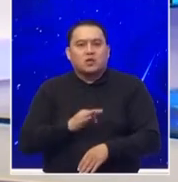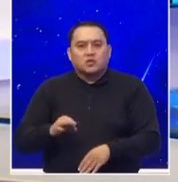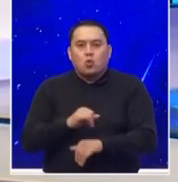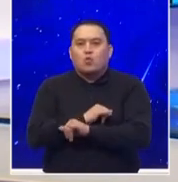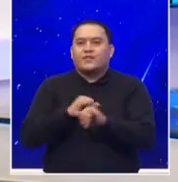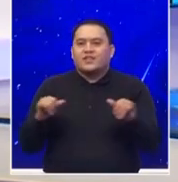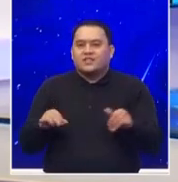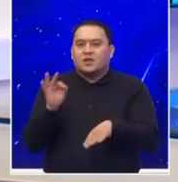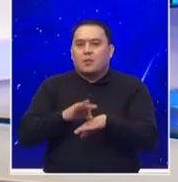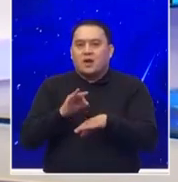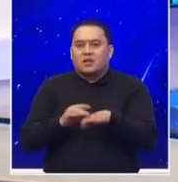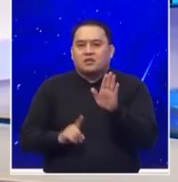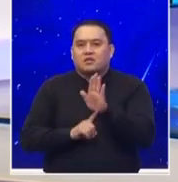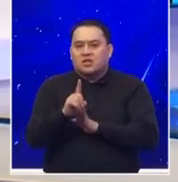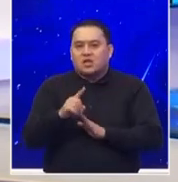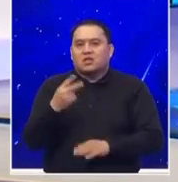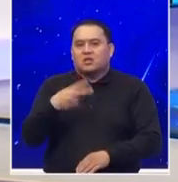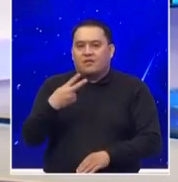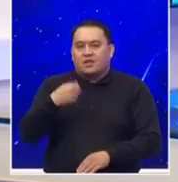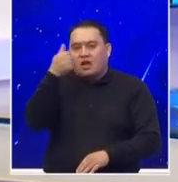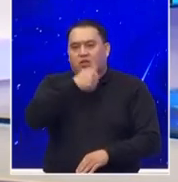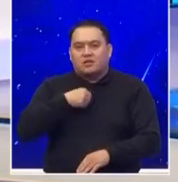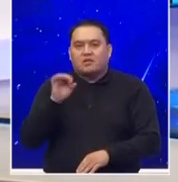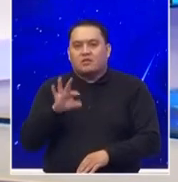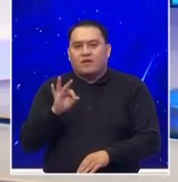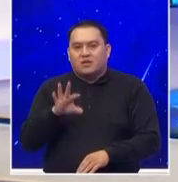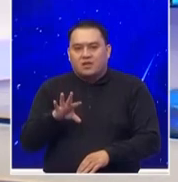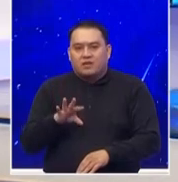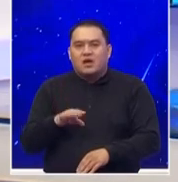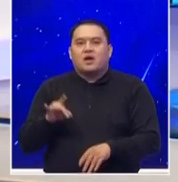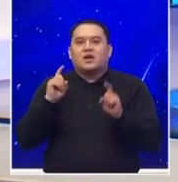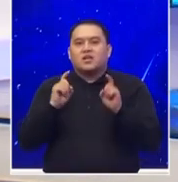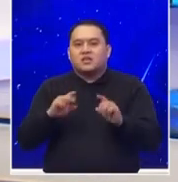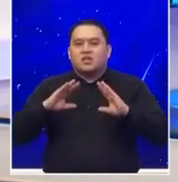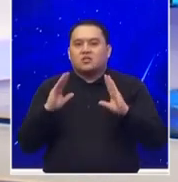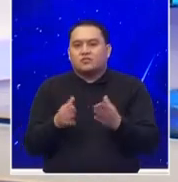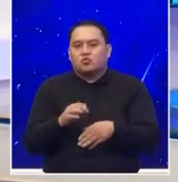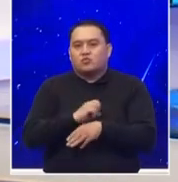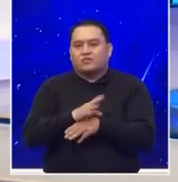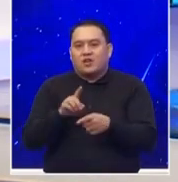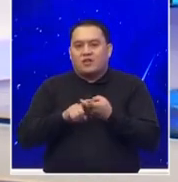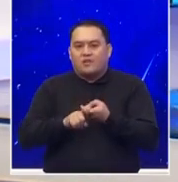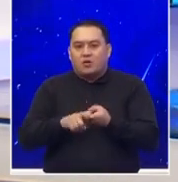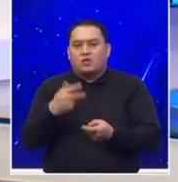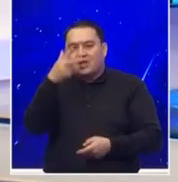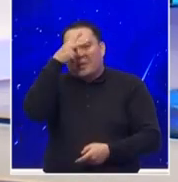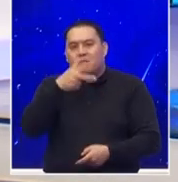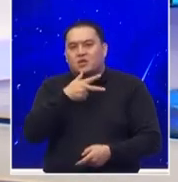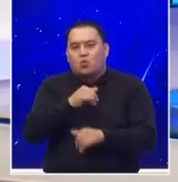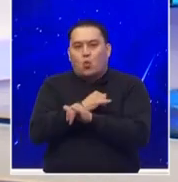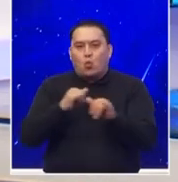области. Рост заболеваемости в ЖТСУ начался с октября 2020 года. Регистрация случаев КВИ за 3